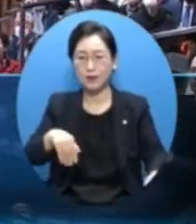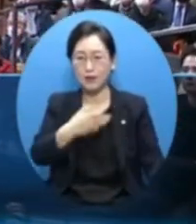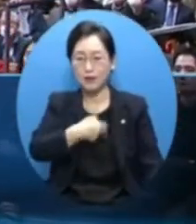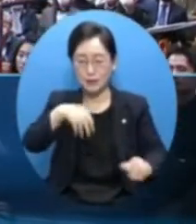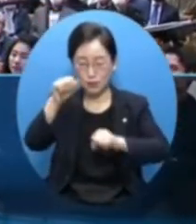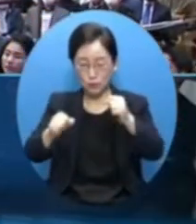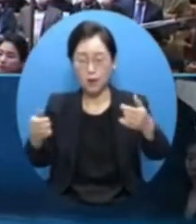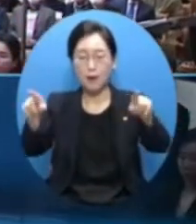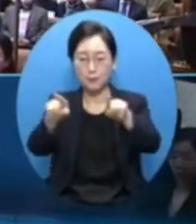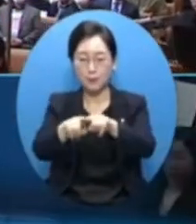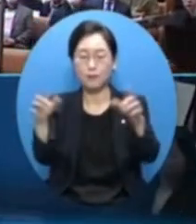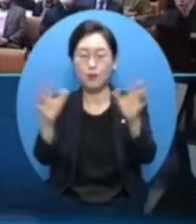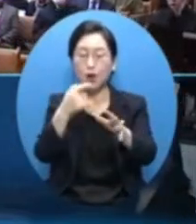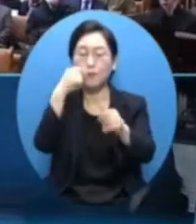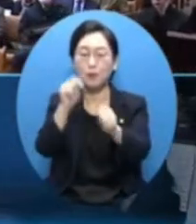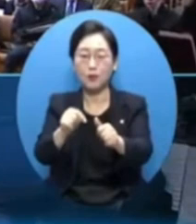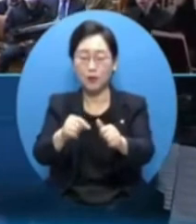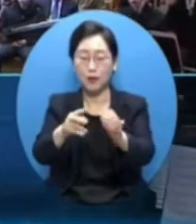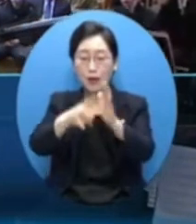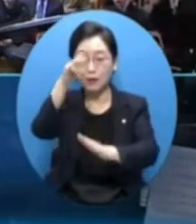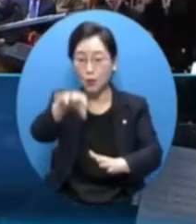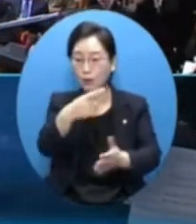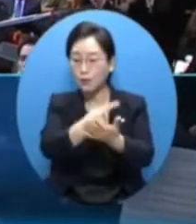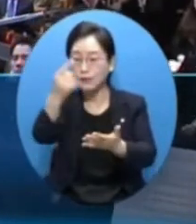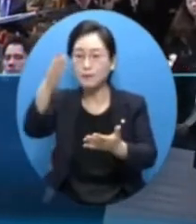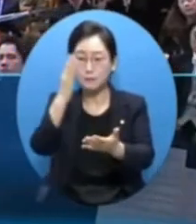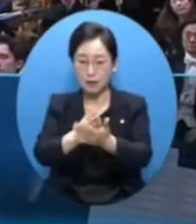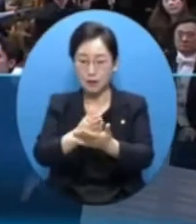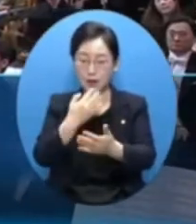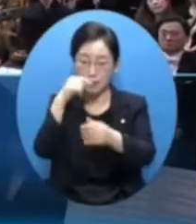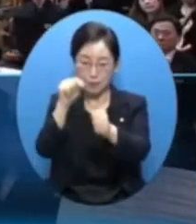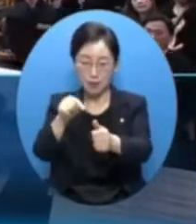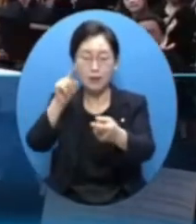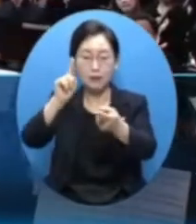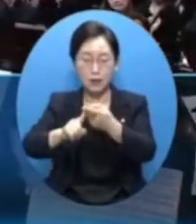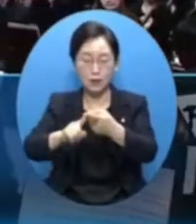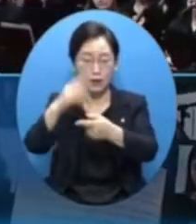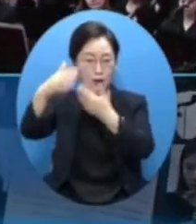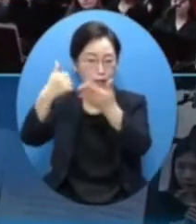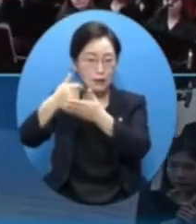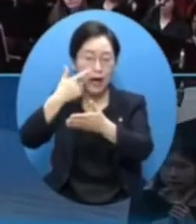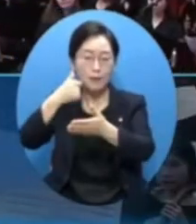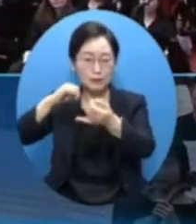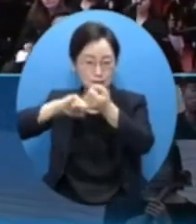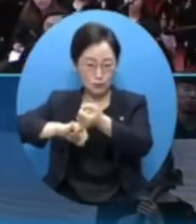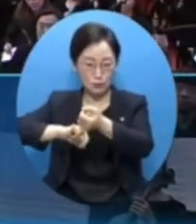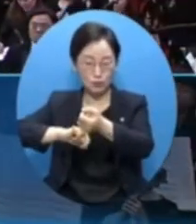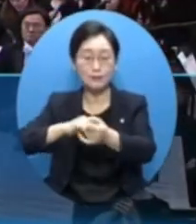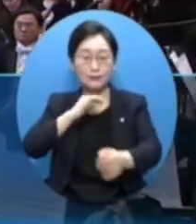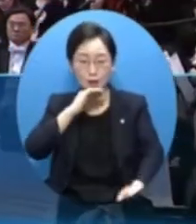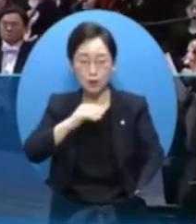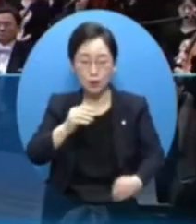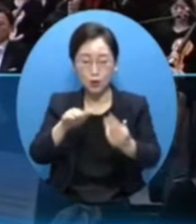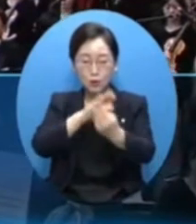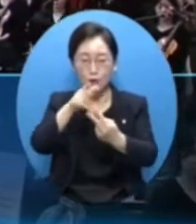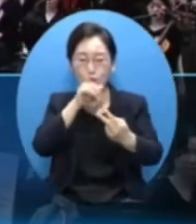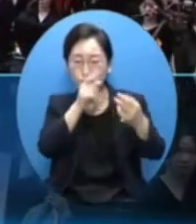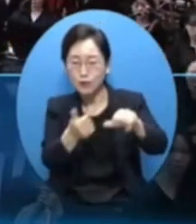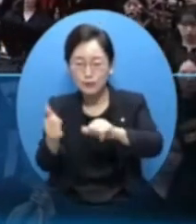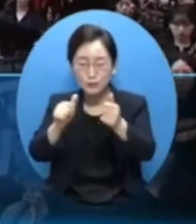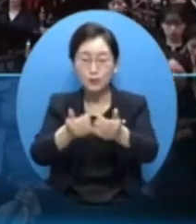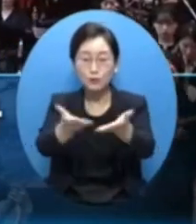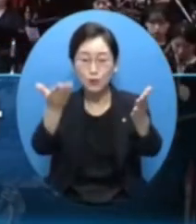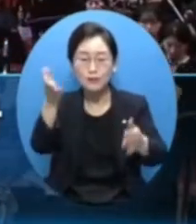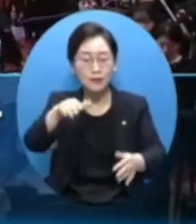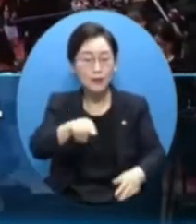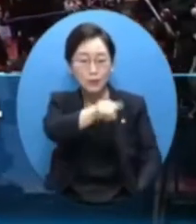분부하여 이르시되 예루살렘을 떠나지 말고 내게서 들은 바 아버지께서 약속하신 것을 기다리라. 요한은 물로 침례를 베풀었으나 너희는